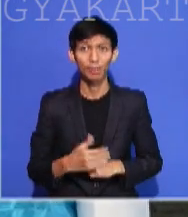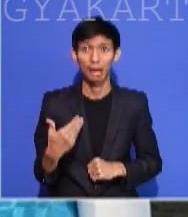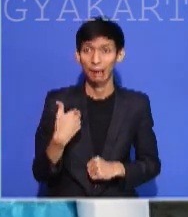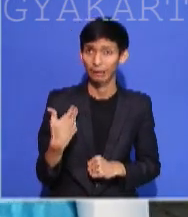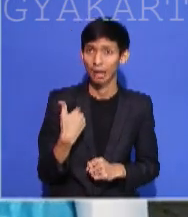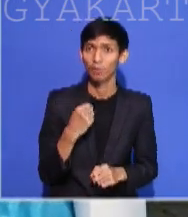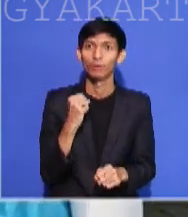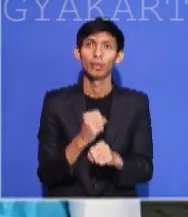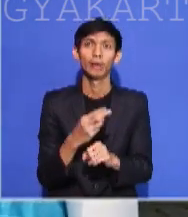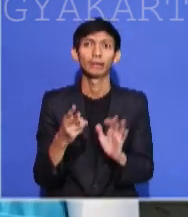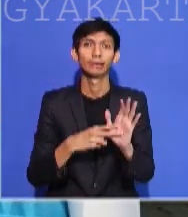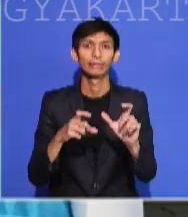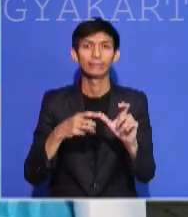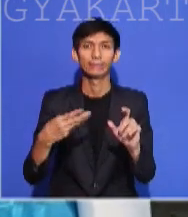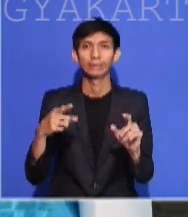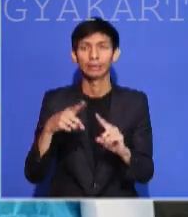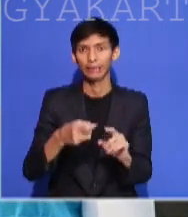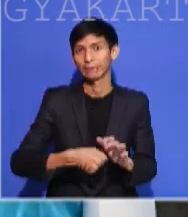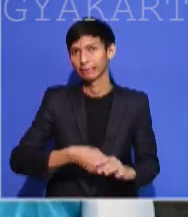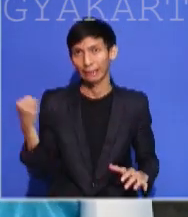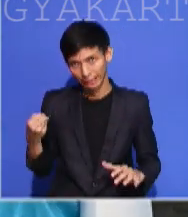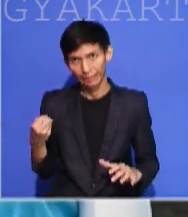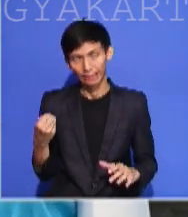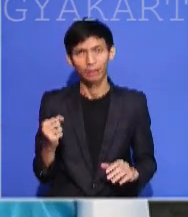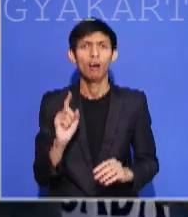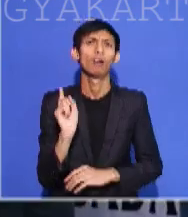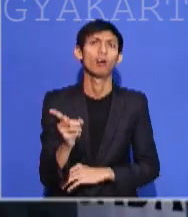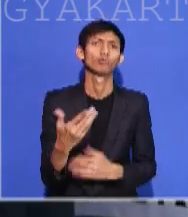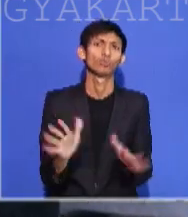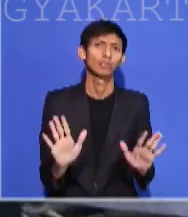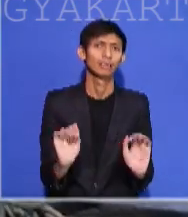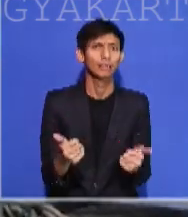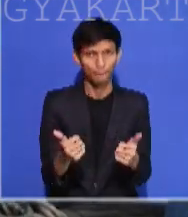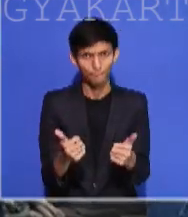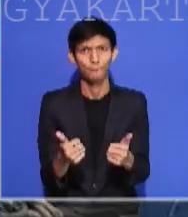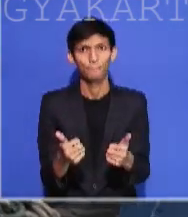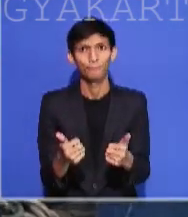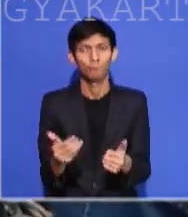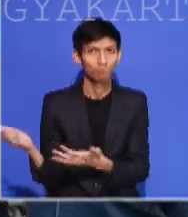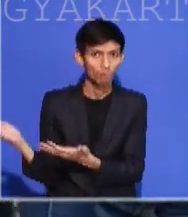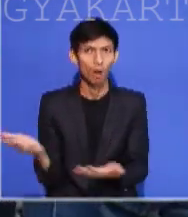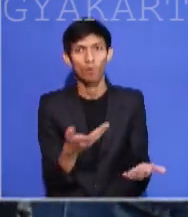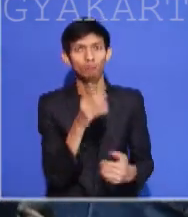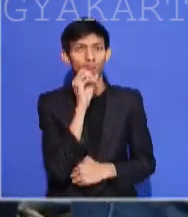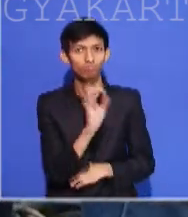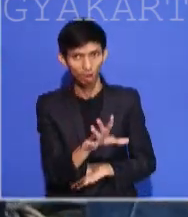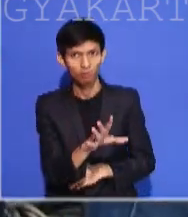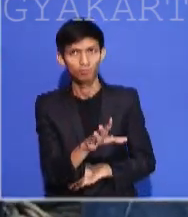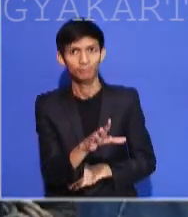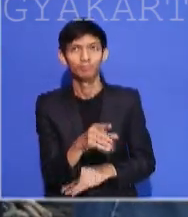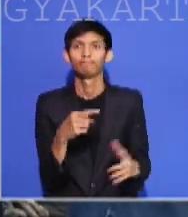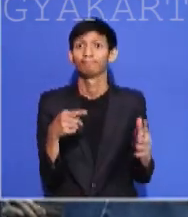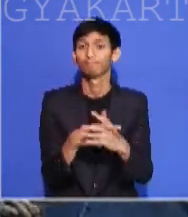portable juga masing-masing WP sudah melakukan pengecekan dan siap digunakan sit menambahkan dalam pelaksanaan Pilkada serentak ini